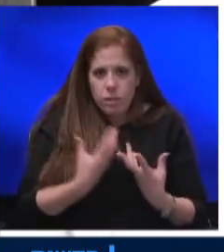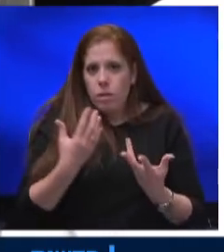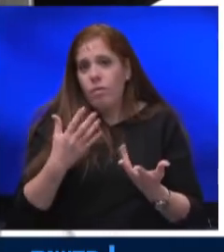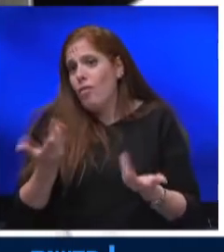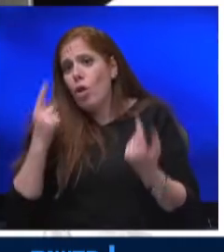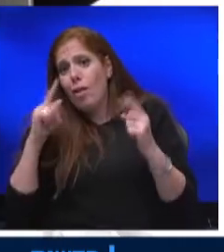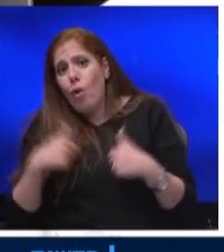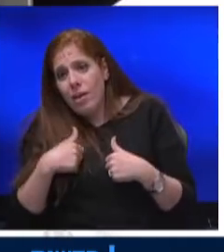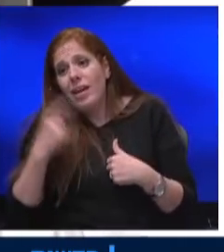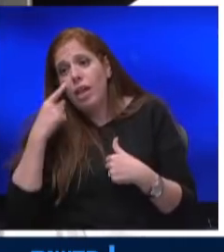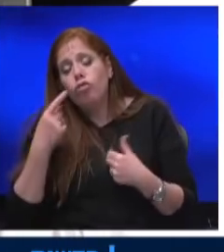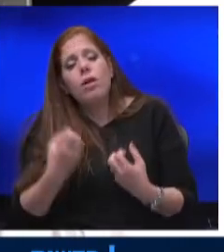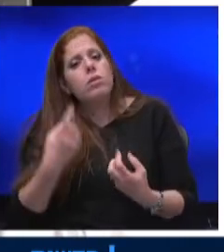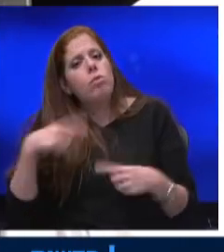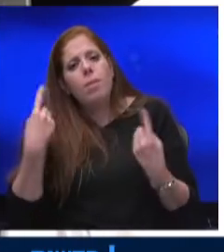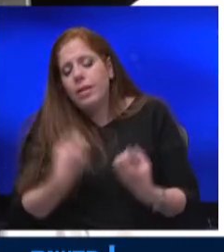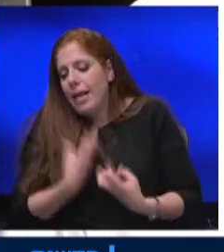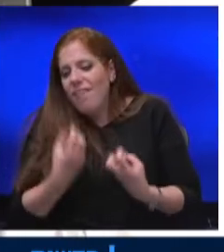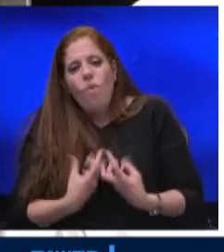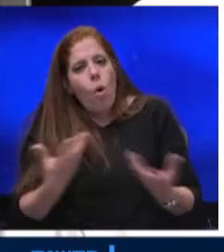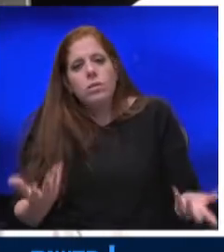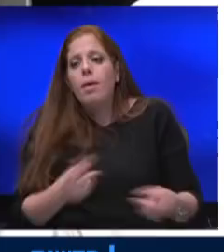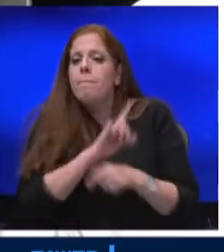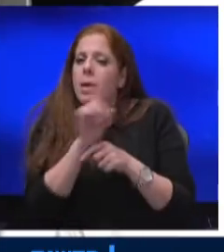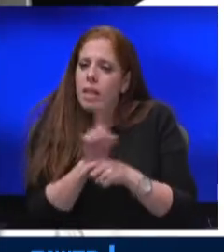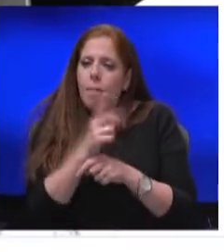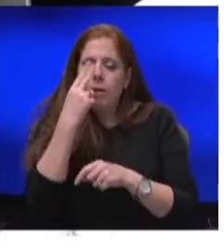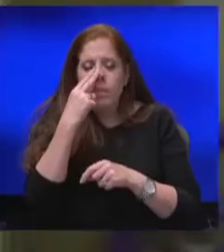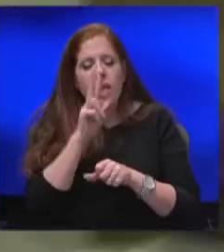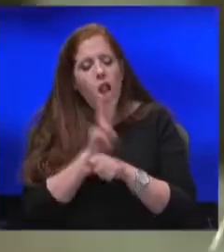כן אני אפרוק את זה או משהו. בינתיים אני מנסה לשמור.